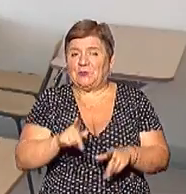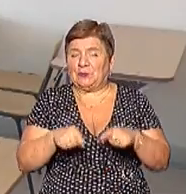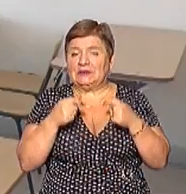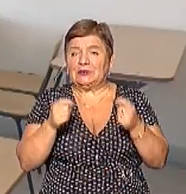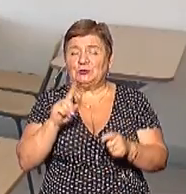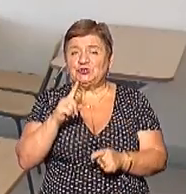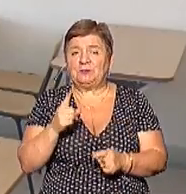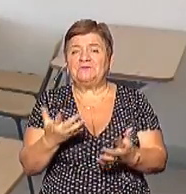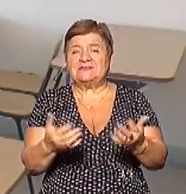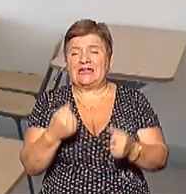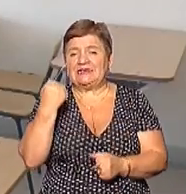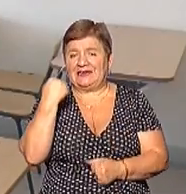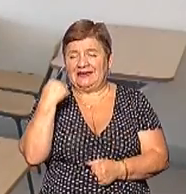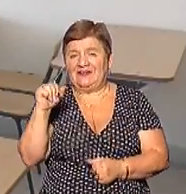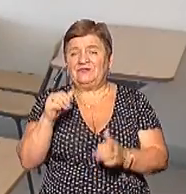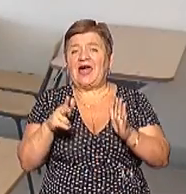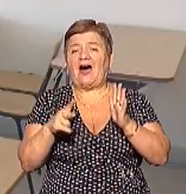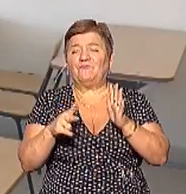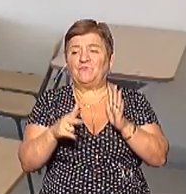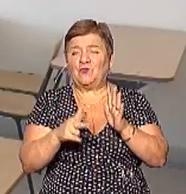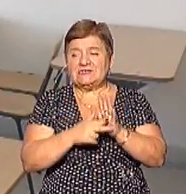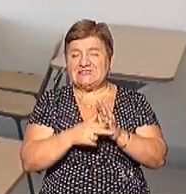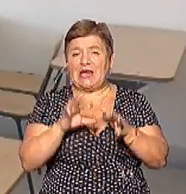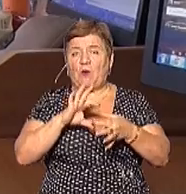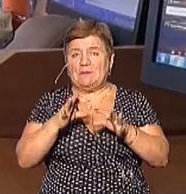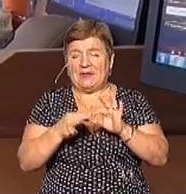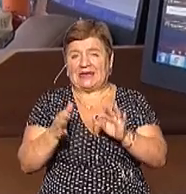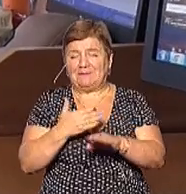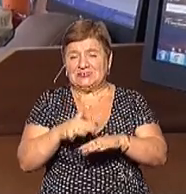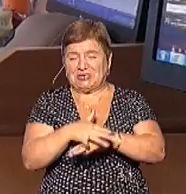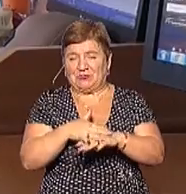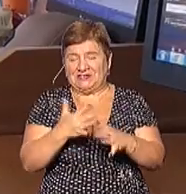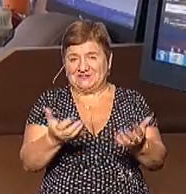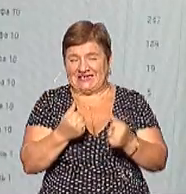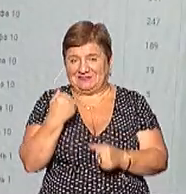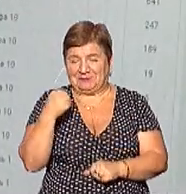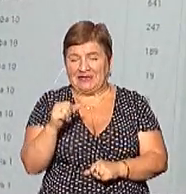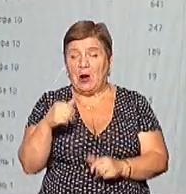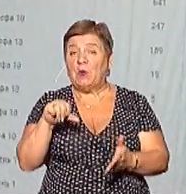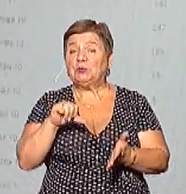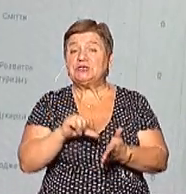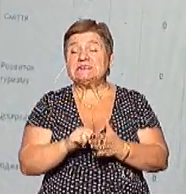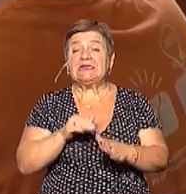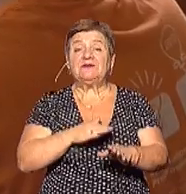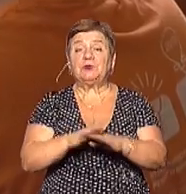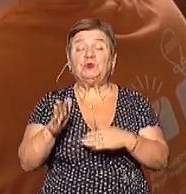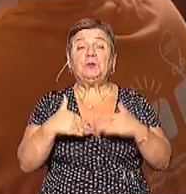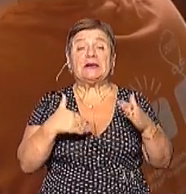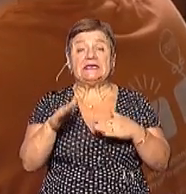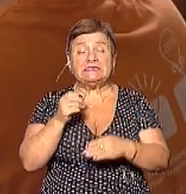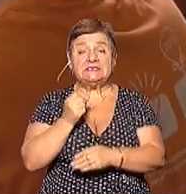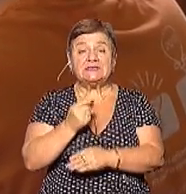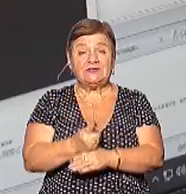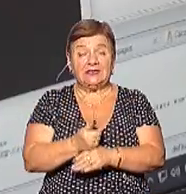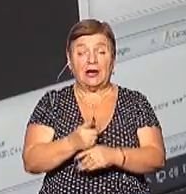здобути перемогу на 1/8 міжнародній олімпіаді. У комп'ютерному класі учасники виконують практичні завдання.